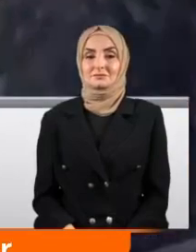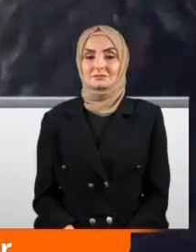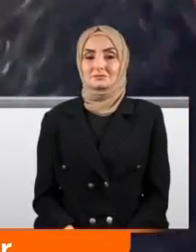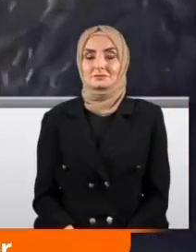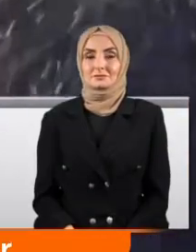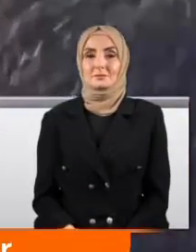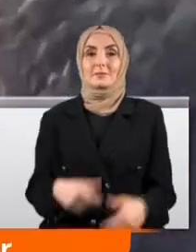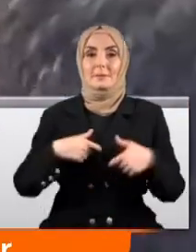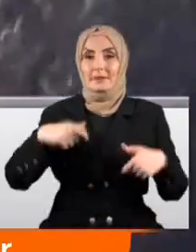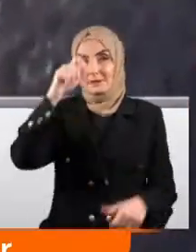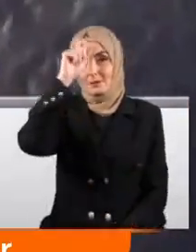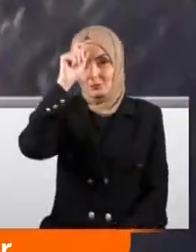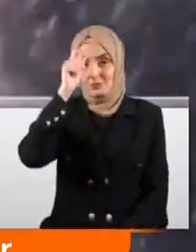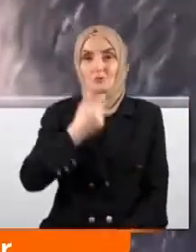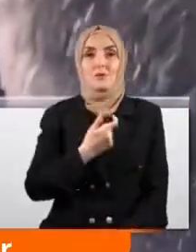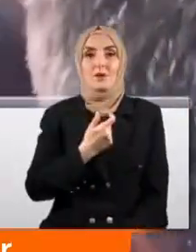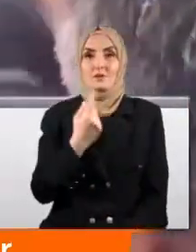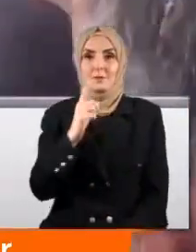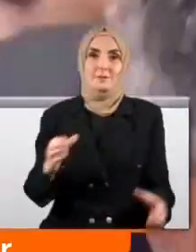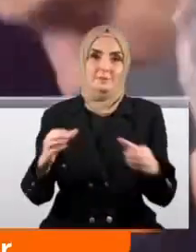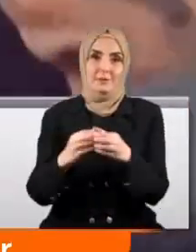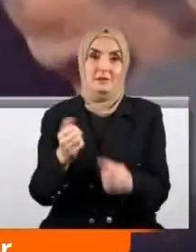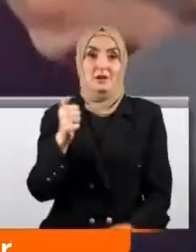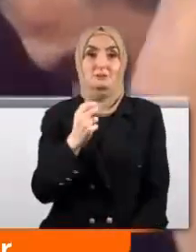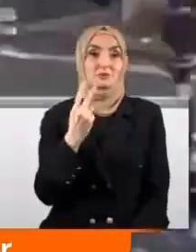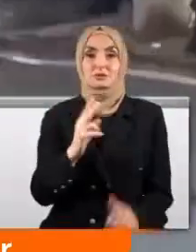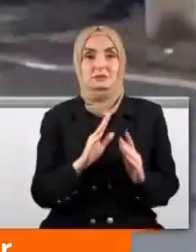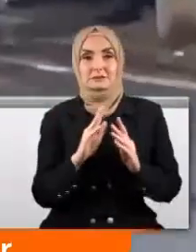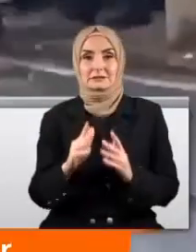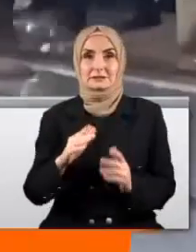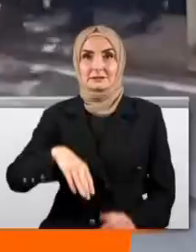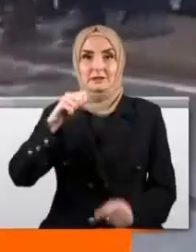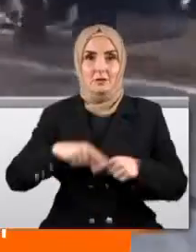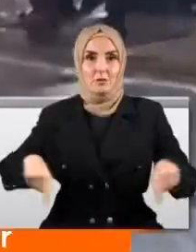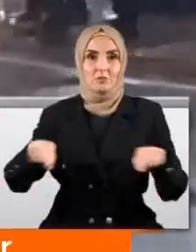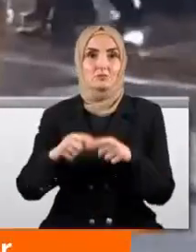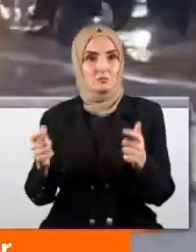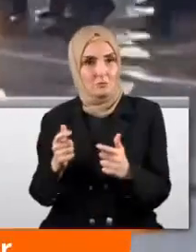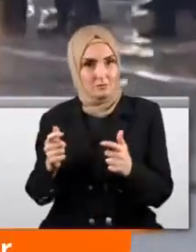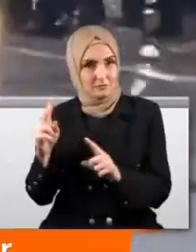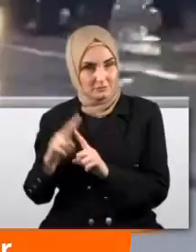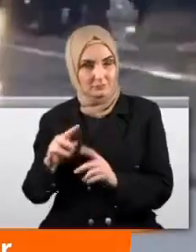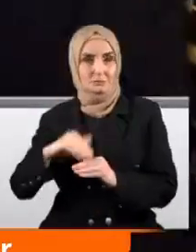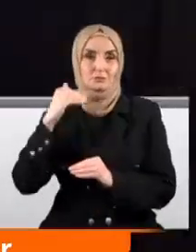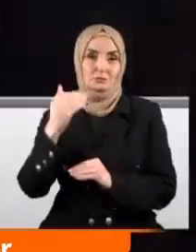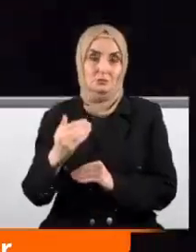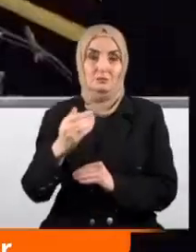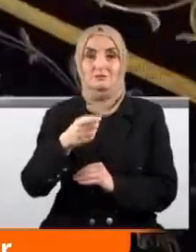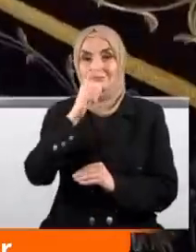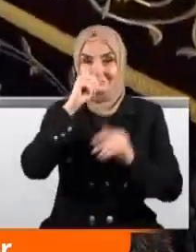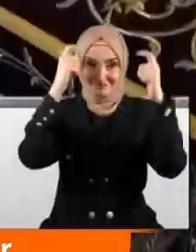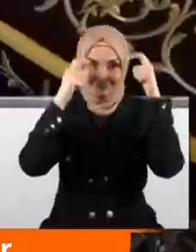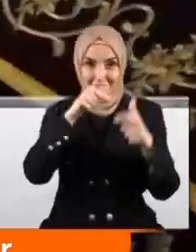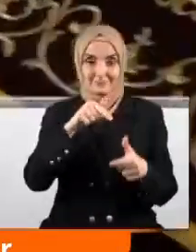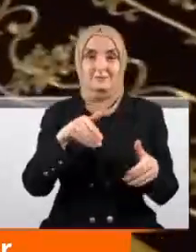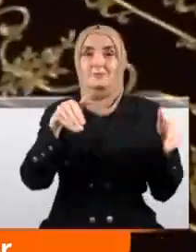Milli Türk Talebe Birliği 62. Genel Kurulu'nun ardından Sultan II. Abdülhamit Han'ın türbesine geçti. Bir süre orada